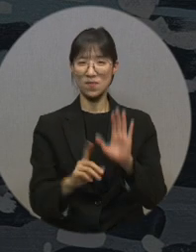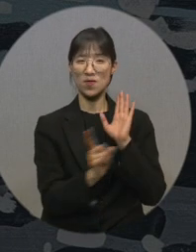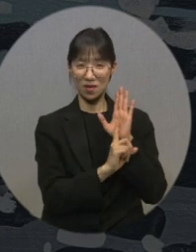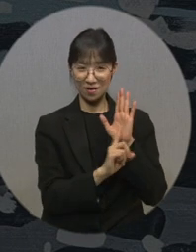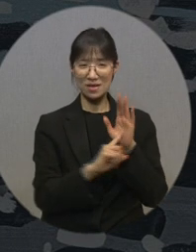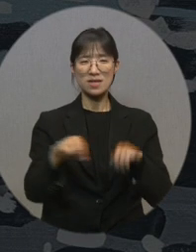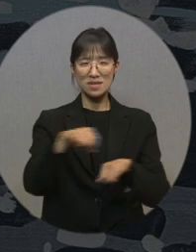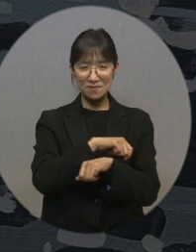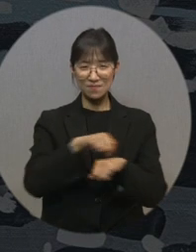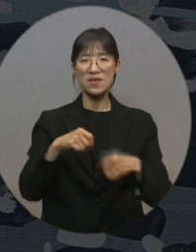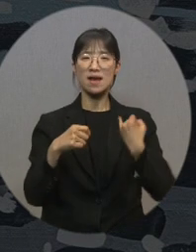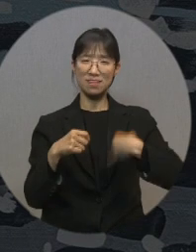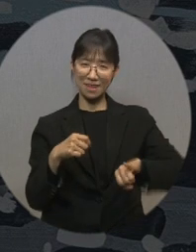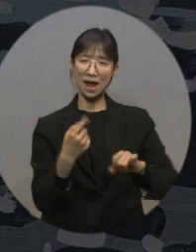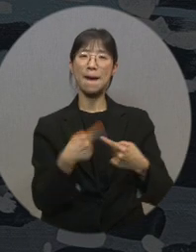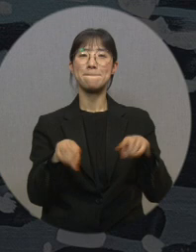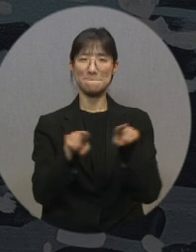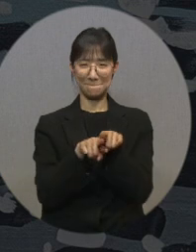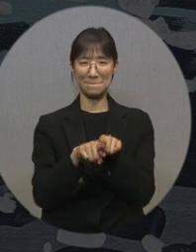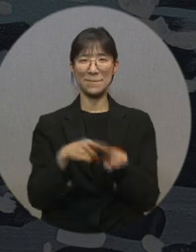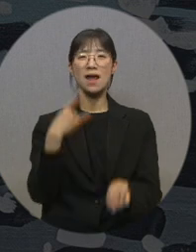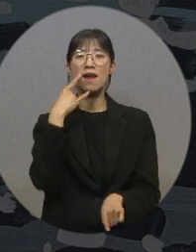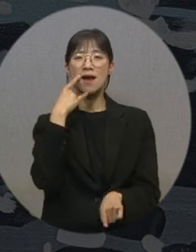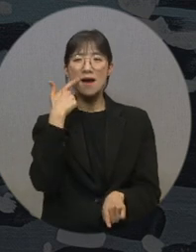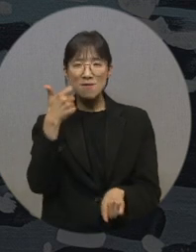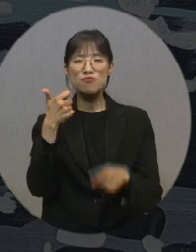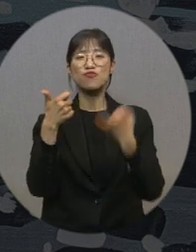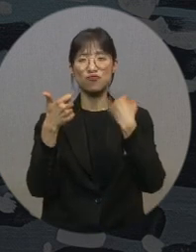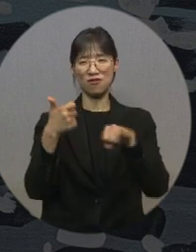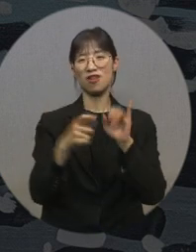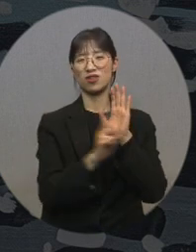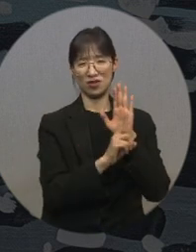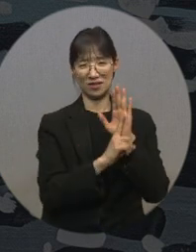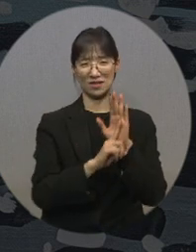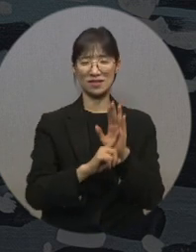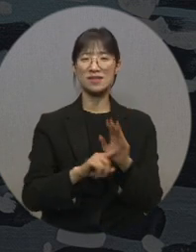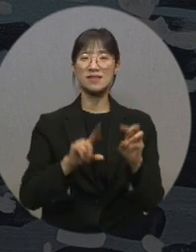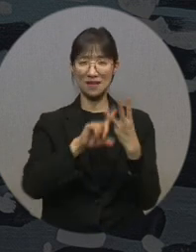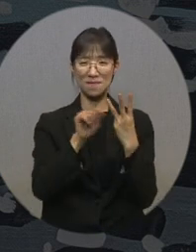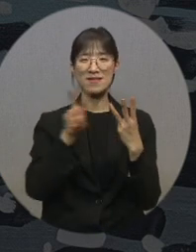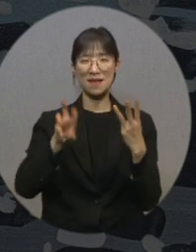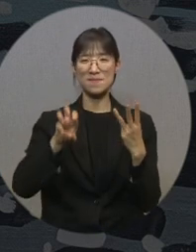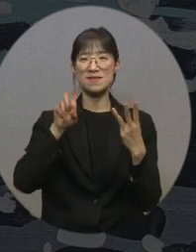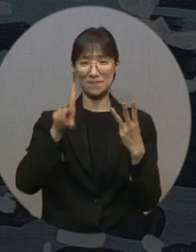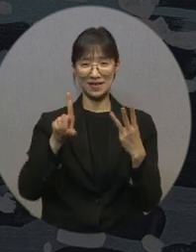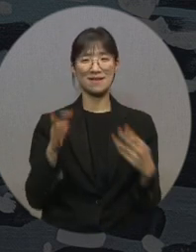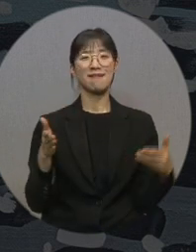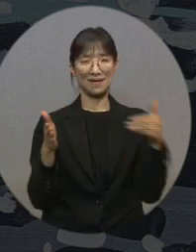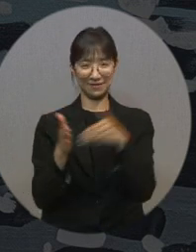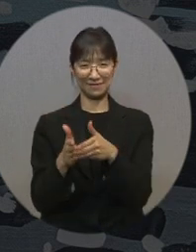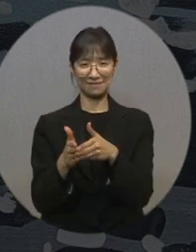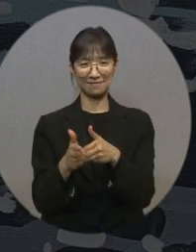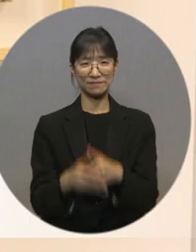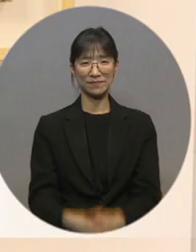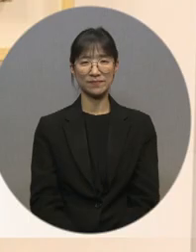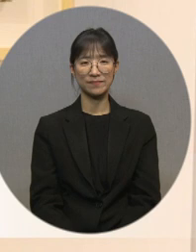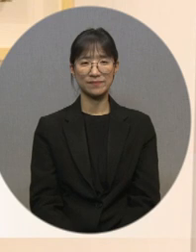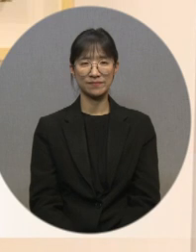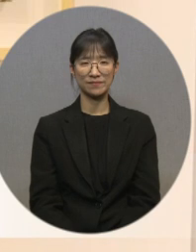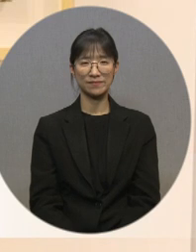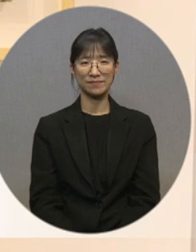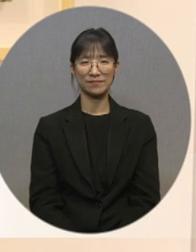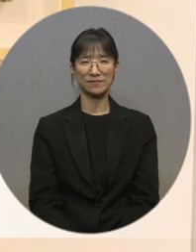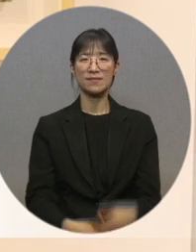전시는 특별히 따님과 함께 부녀전으로 오는 31일까지 진행된다고 하는데요.